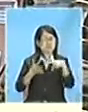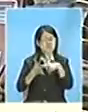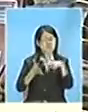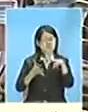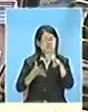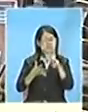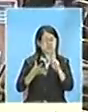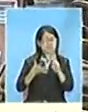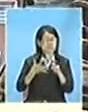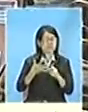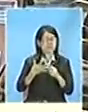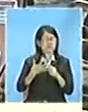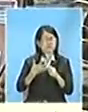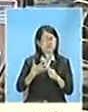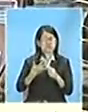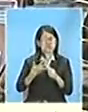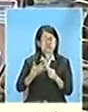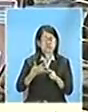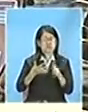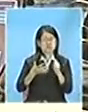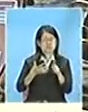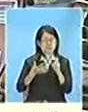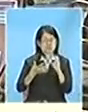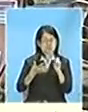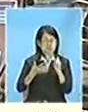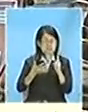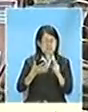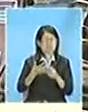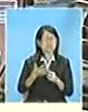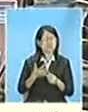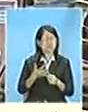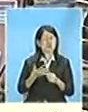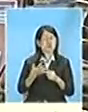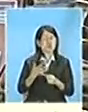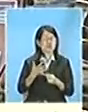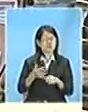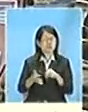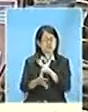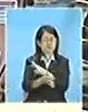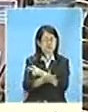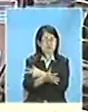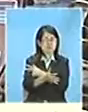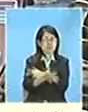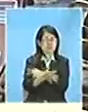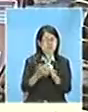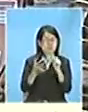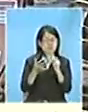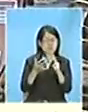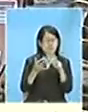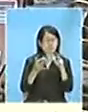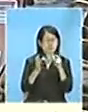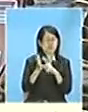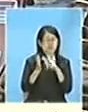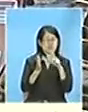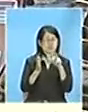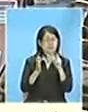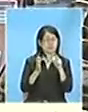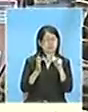นุตพงศ์นายทวีศักดิ์คิดบรรจงรองศาสตราจารย์ทัศนาบุญทอง